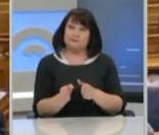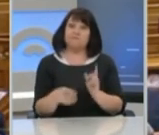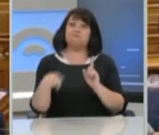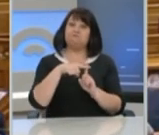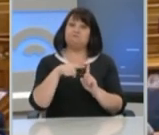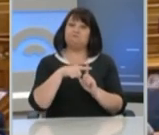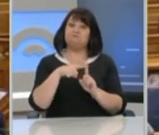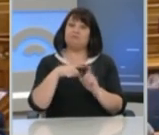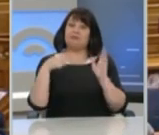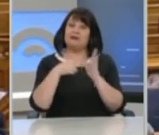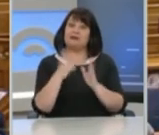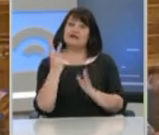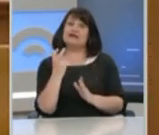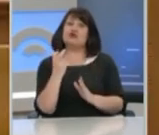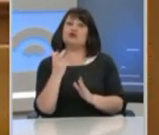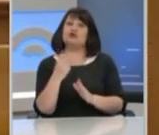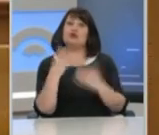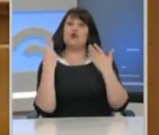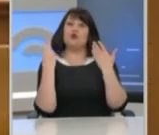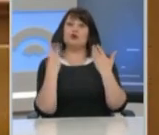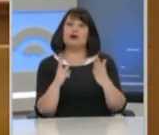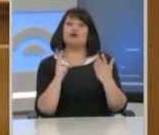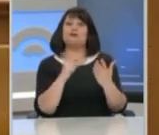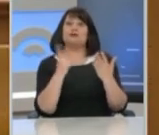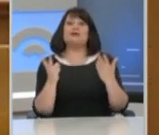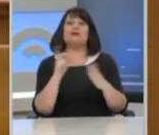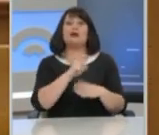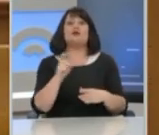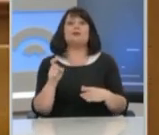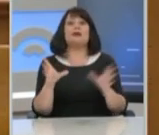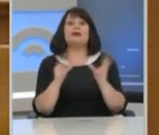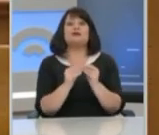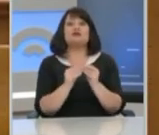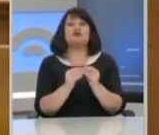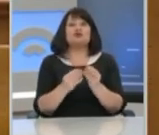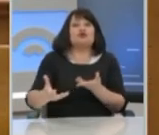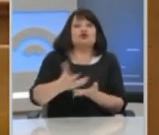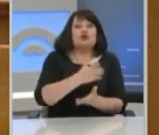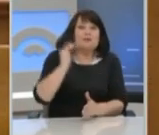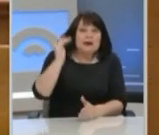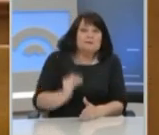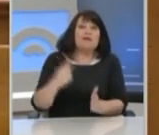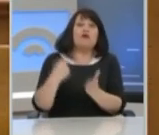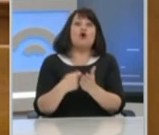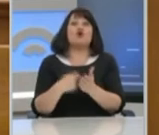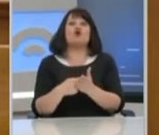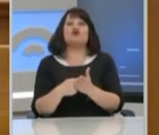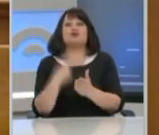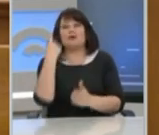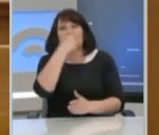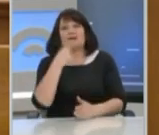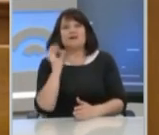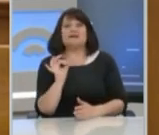μέτρα του 20, 877 εκατομμύρια για τη μείωση του φόρου εισοδήματος φυσικών προσώπων από το 22%